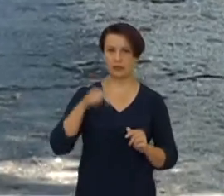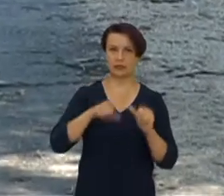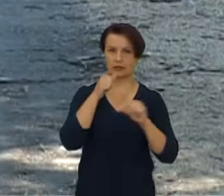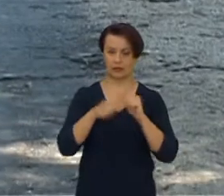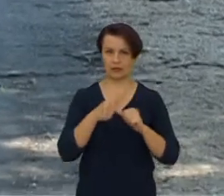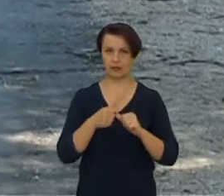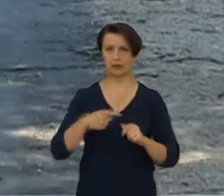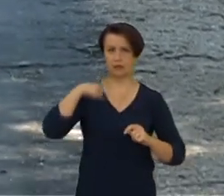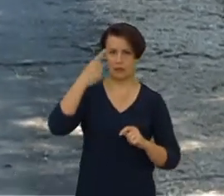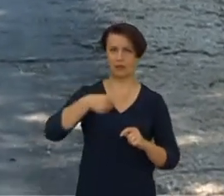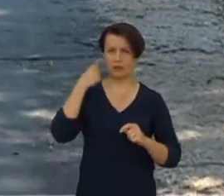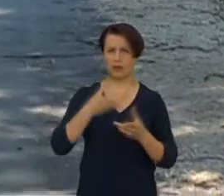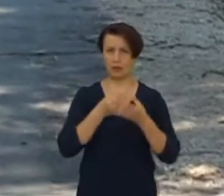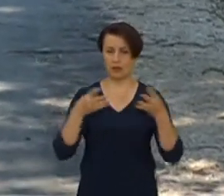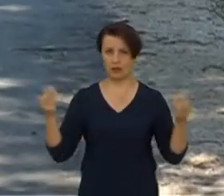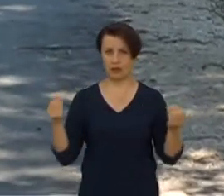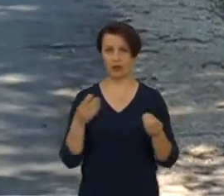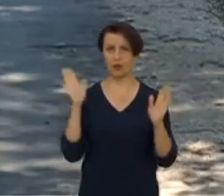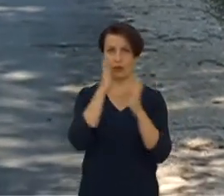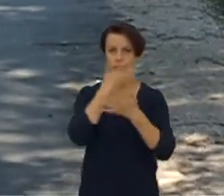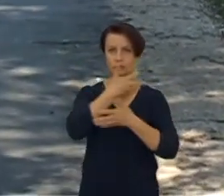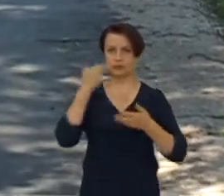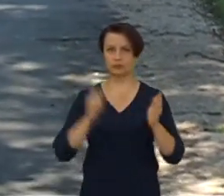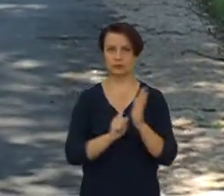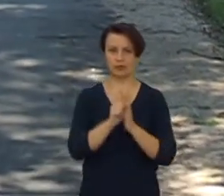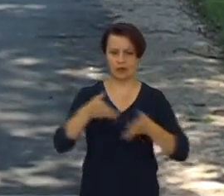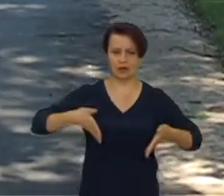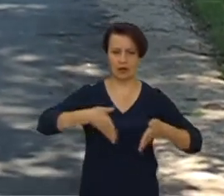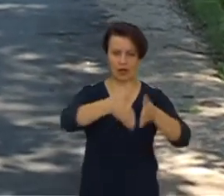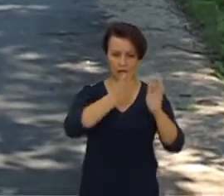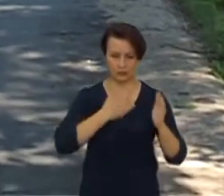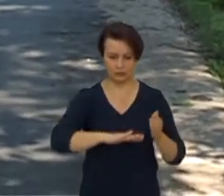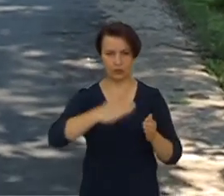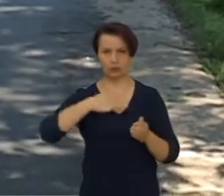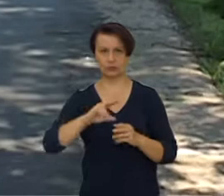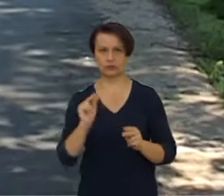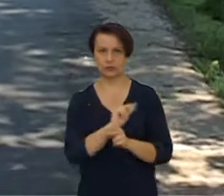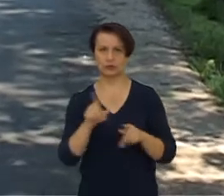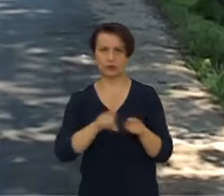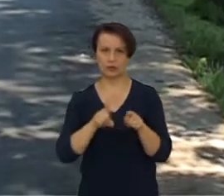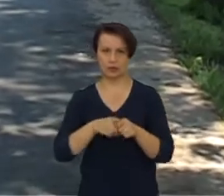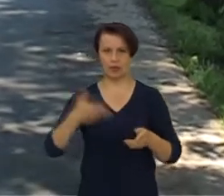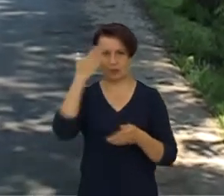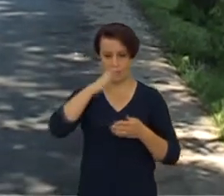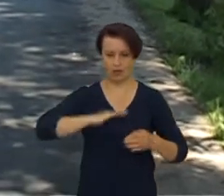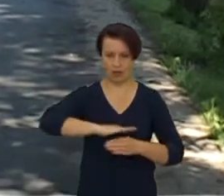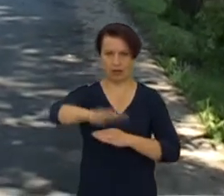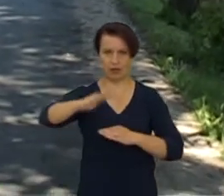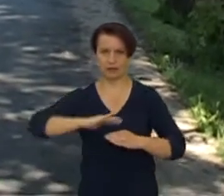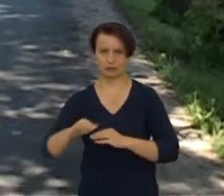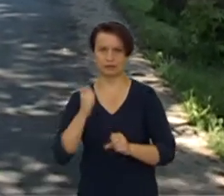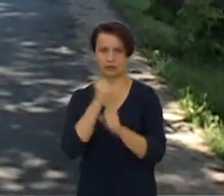Šiemet, kaip ir kiekvieną pavasarį, vos tik sušilus orams, prasidėjo gatvių duobių remonto bei ištisiniai asfaltavimo darbai. Iš